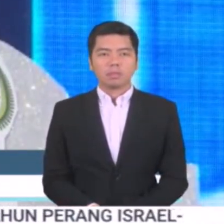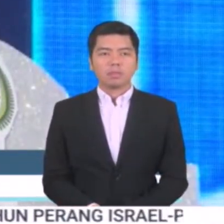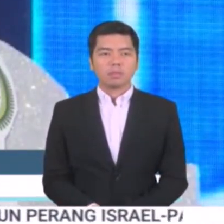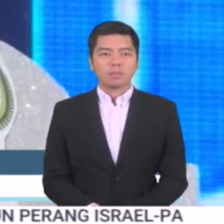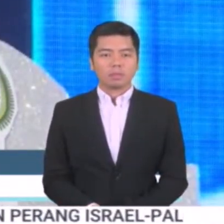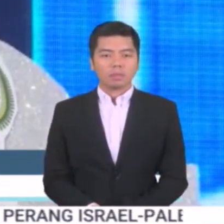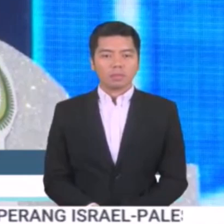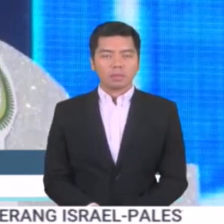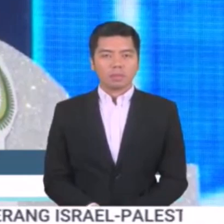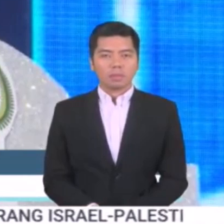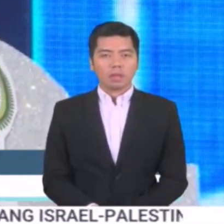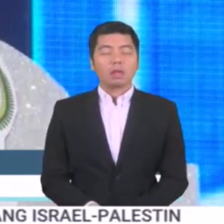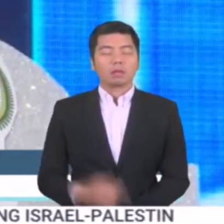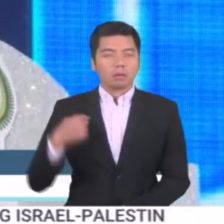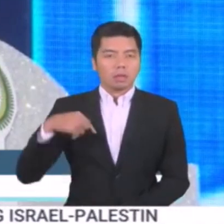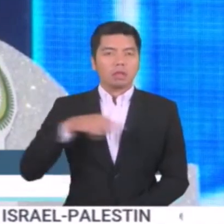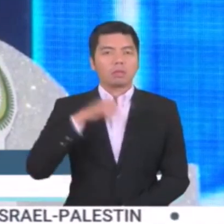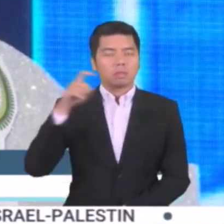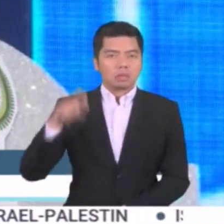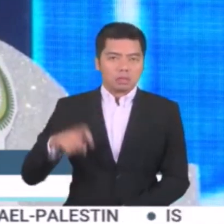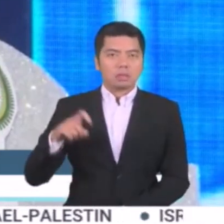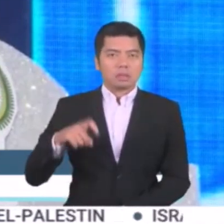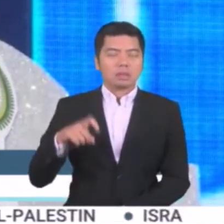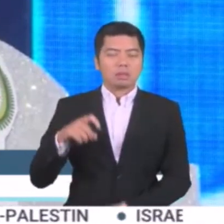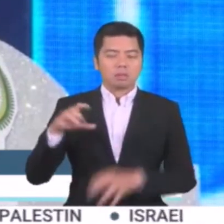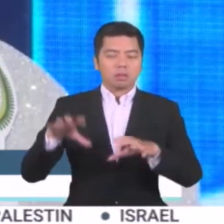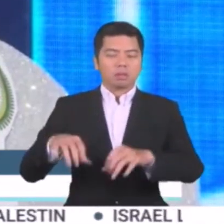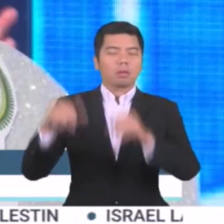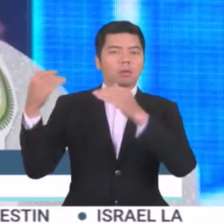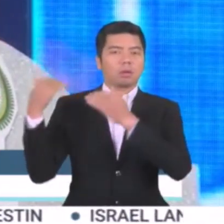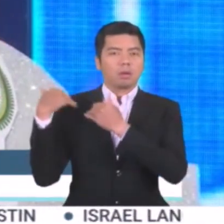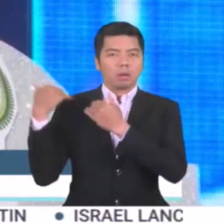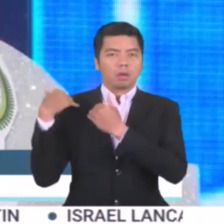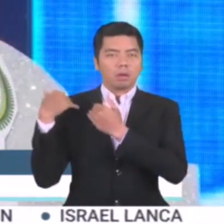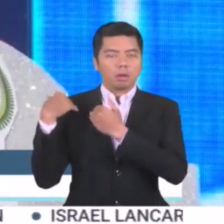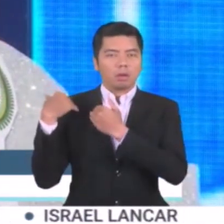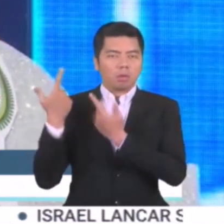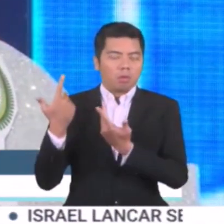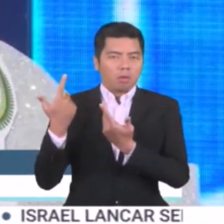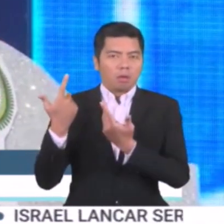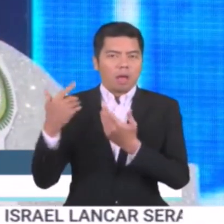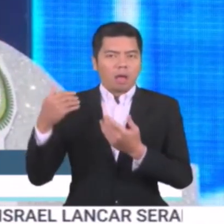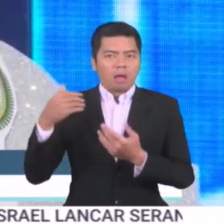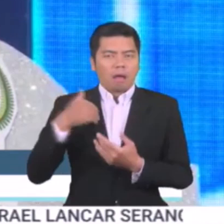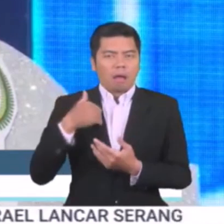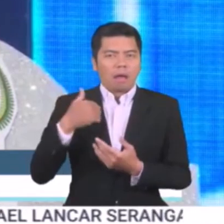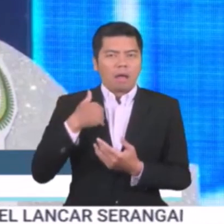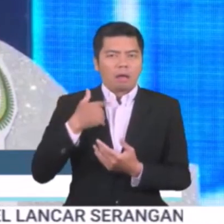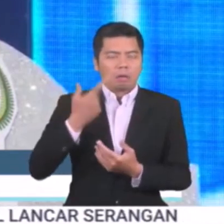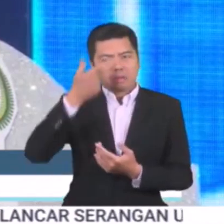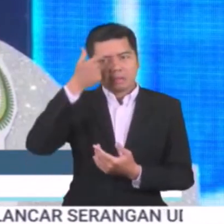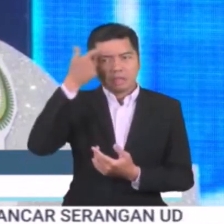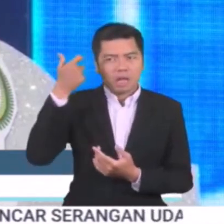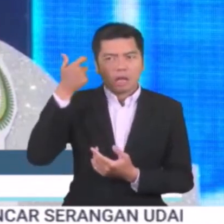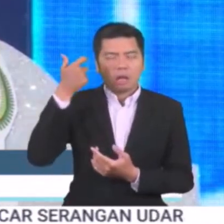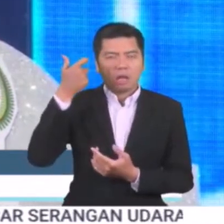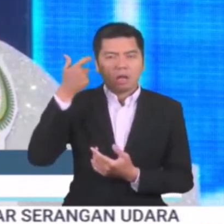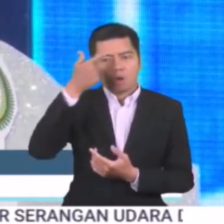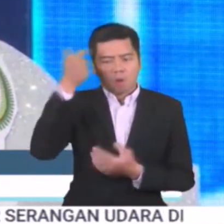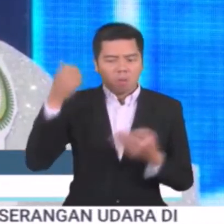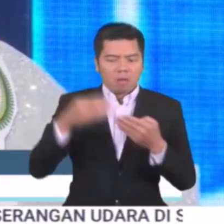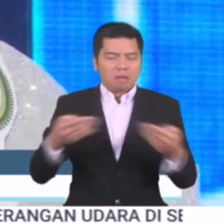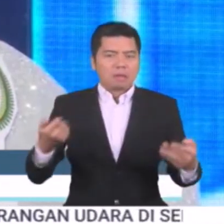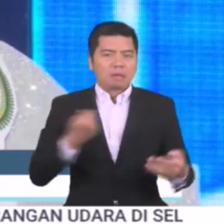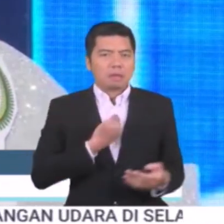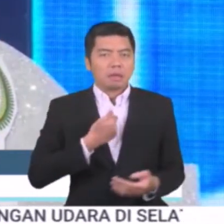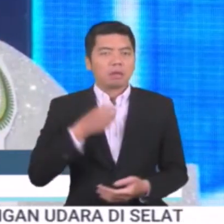Saya tidak mendukung satu sikap yang mempunyai satu fobia terhadap bahasa sendiri dan mengagungkan bahasa